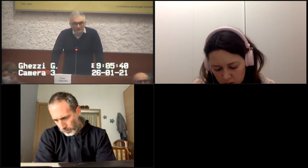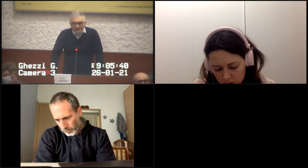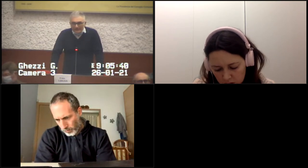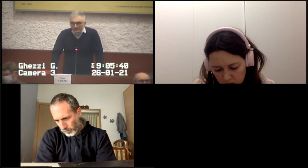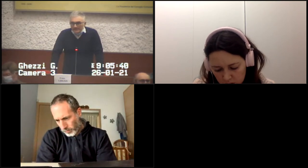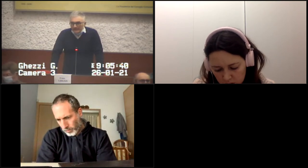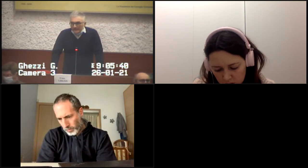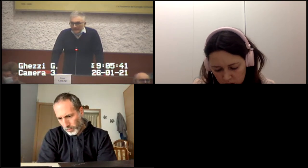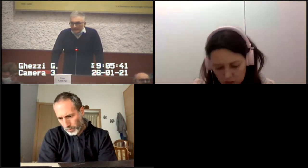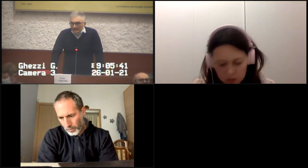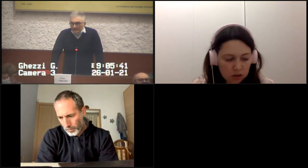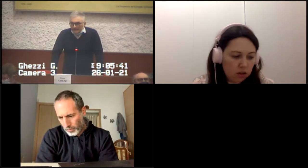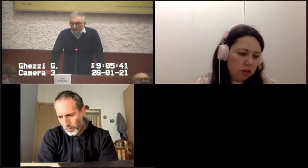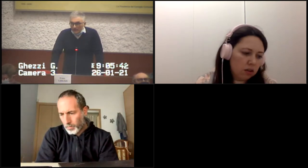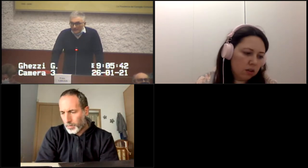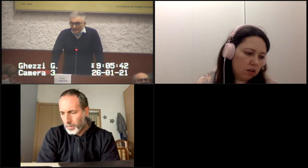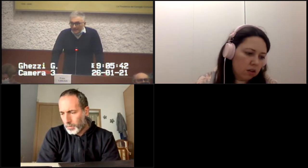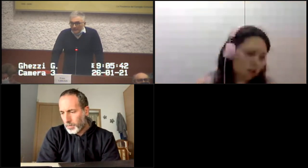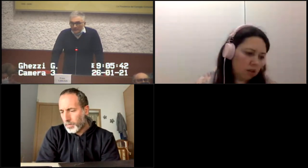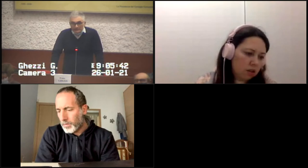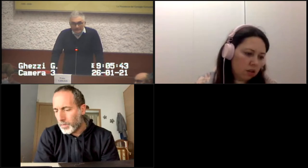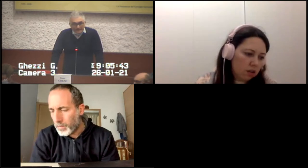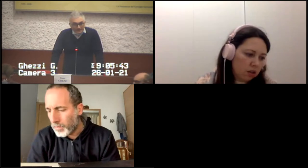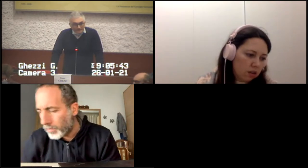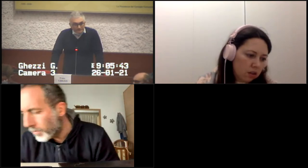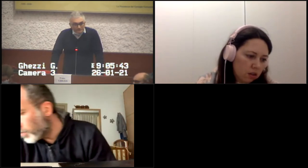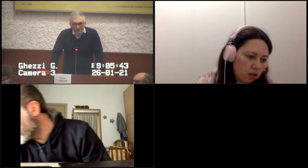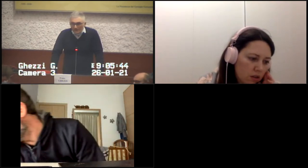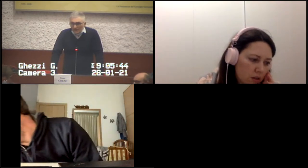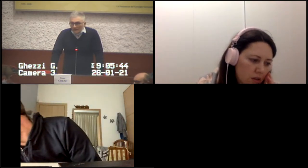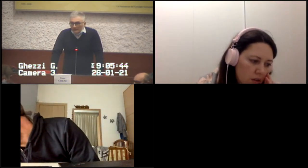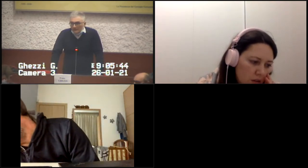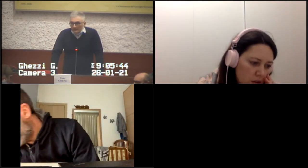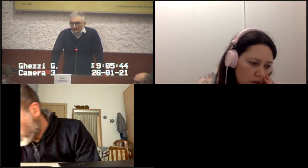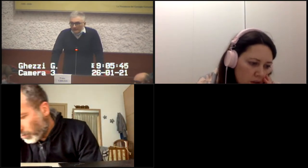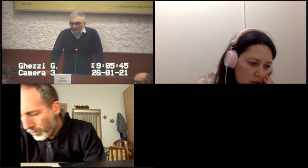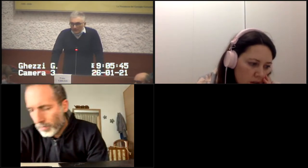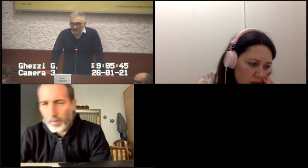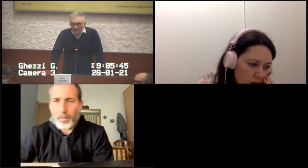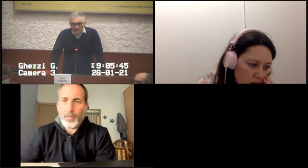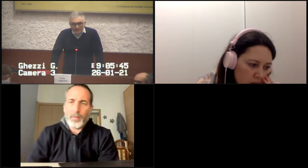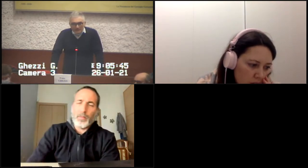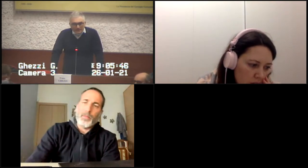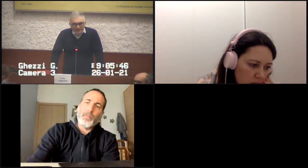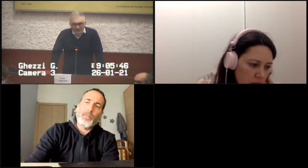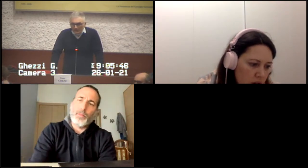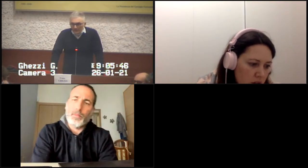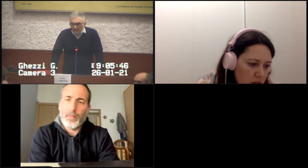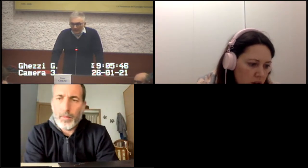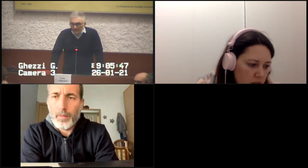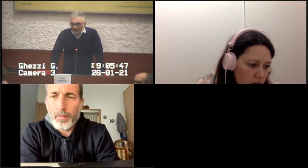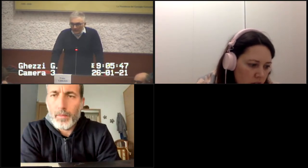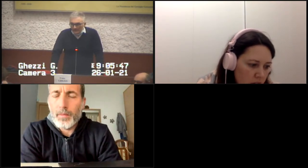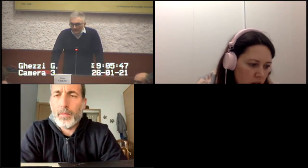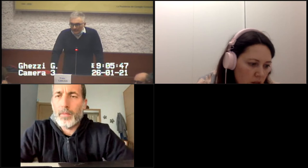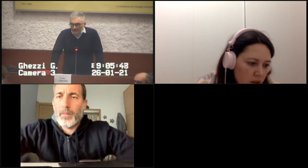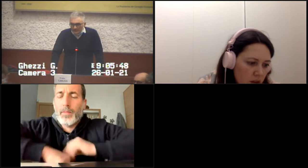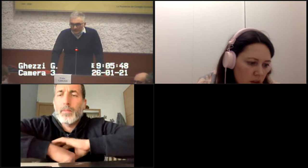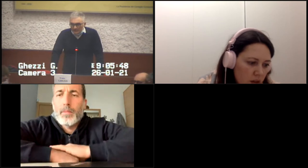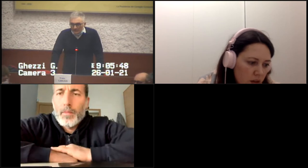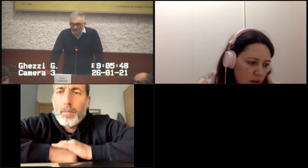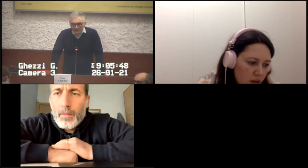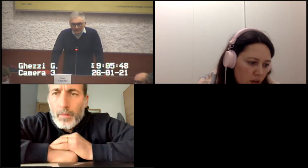della città quello che sarà poi il divenire. Io dico sempre, anche quando parlo